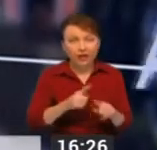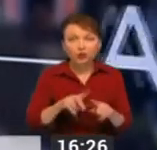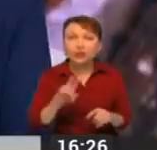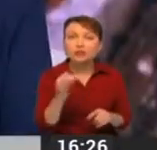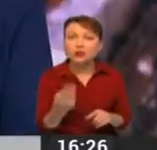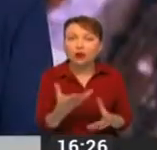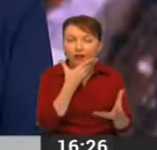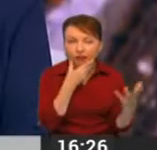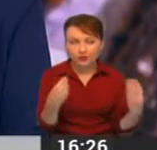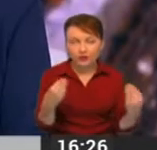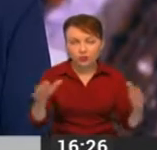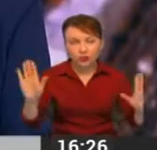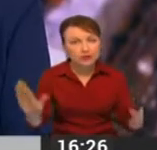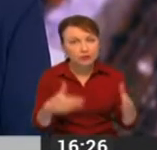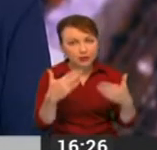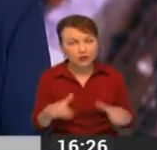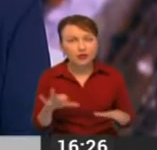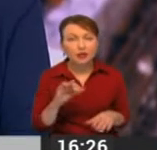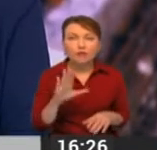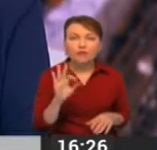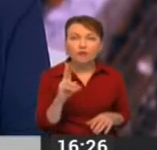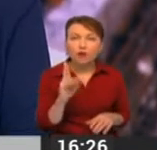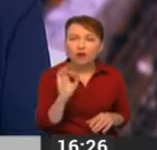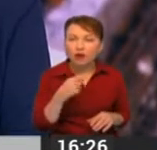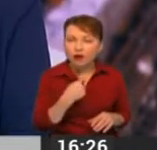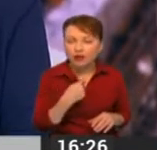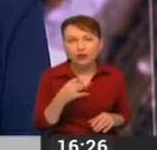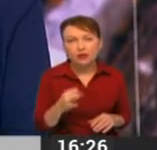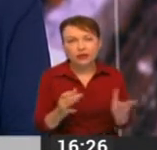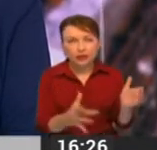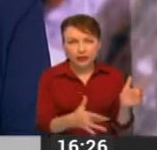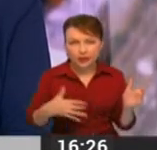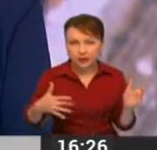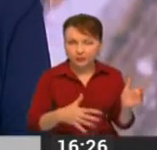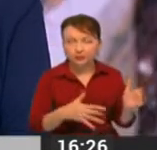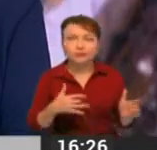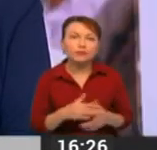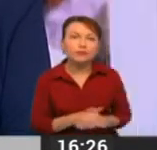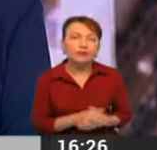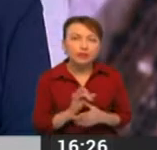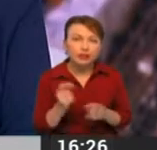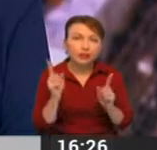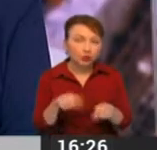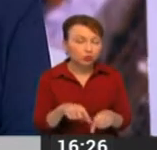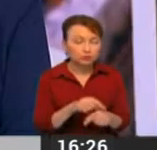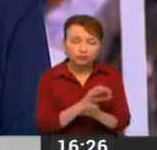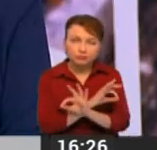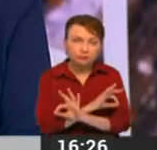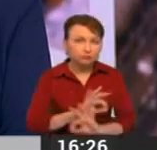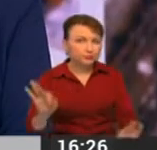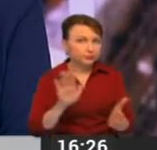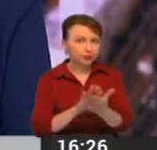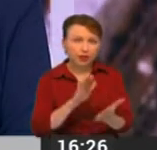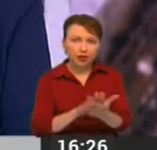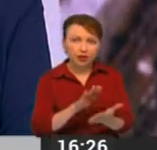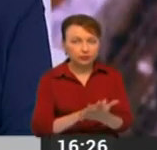красоту исполнения и вокал, и игру на инструменте, и тоже на біс. Тобто, окрім того, що